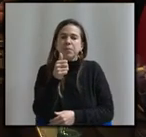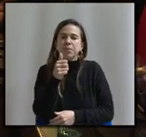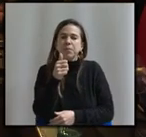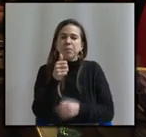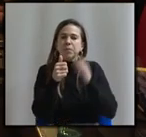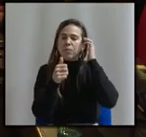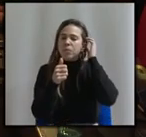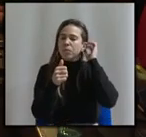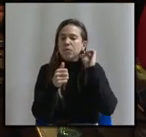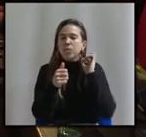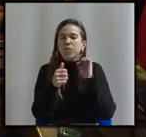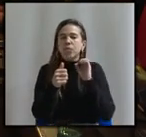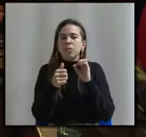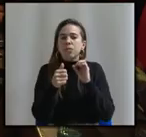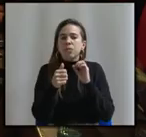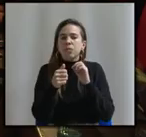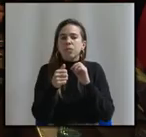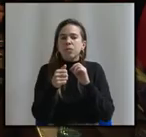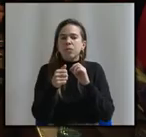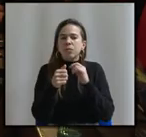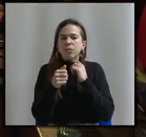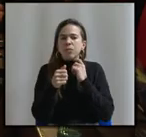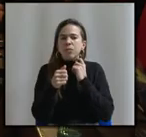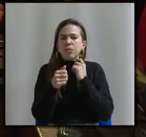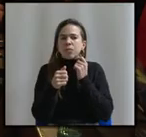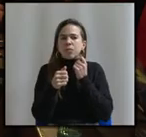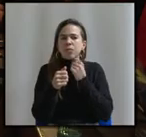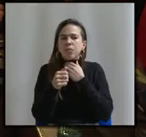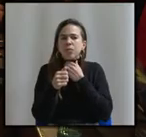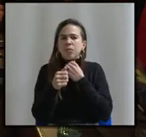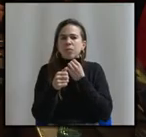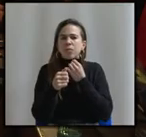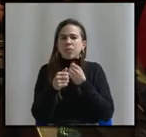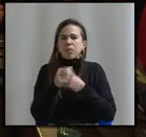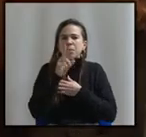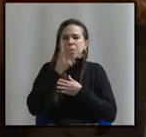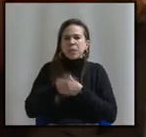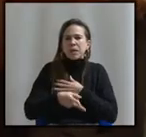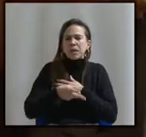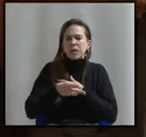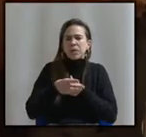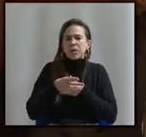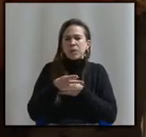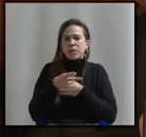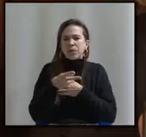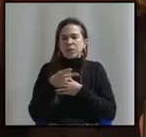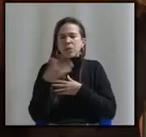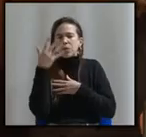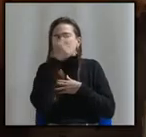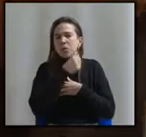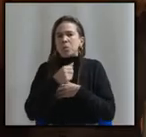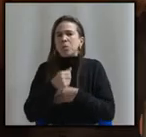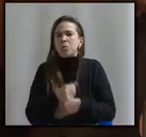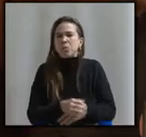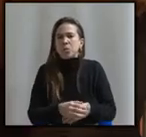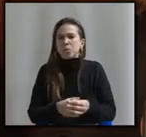als biguetans hauríem de renunciar mai a la capitalitat de la Catalunya central. Si abandonen el ple,